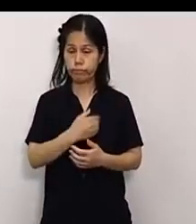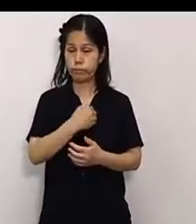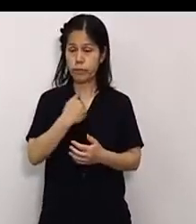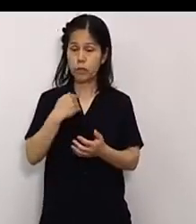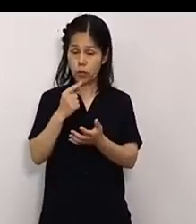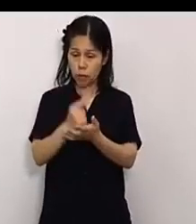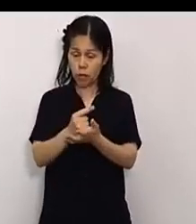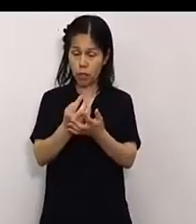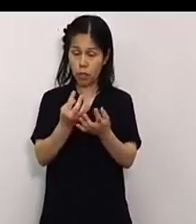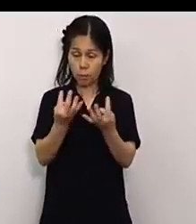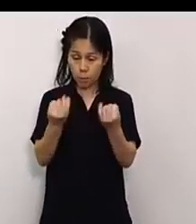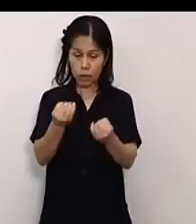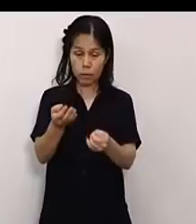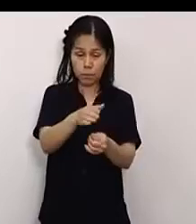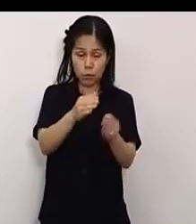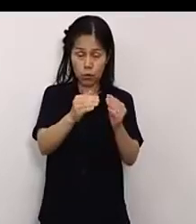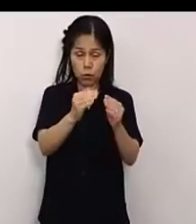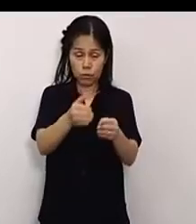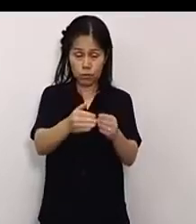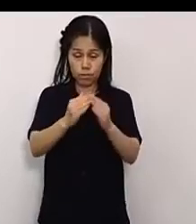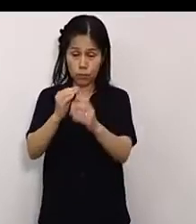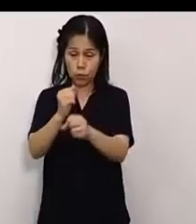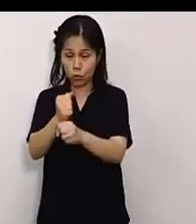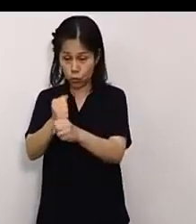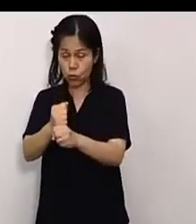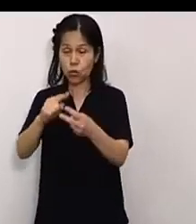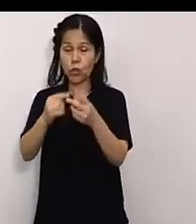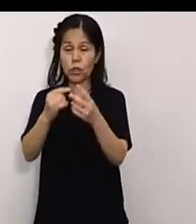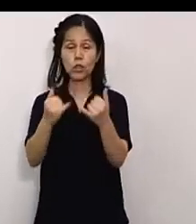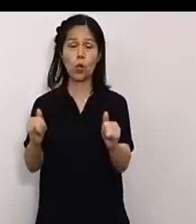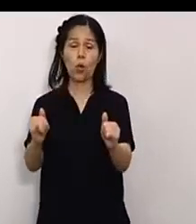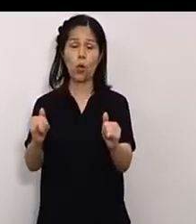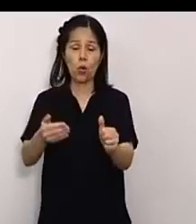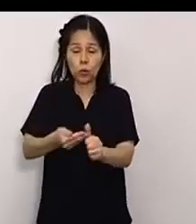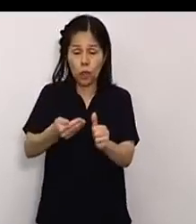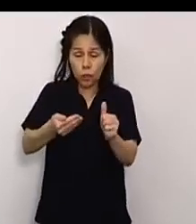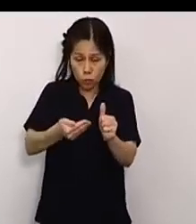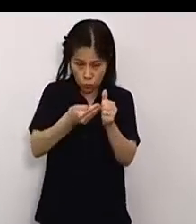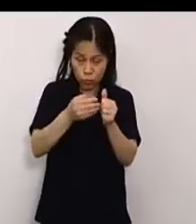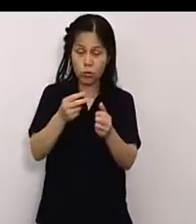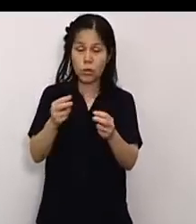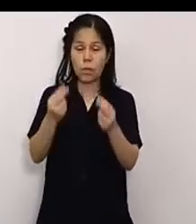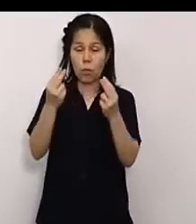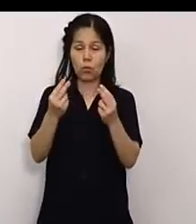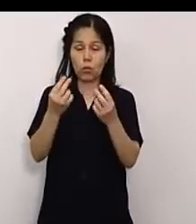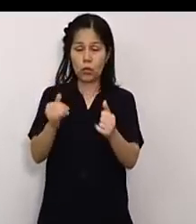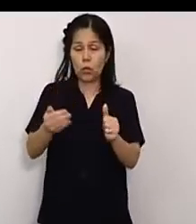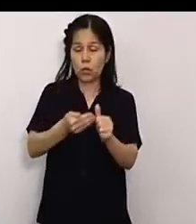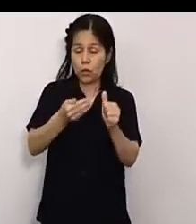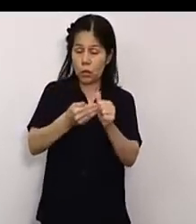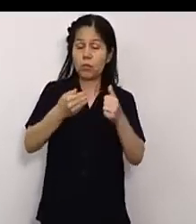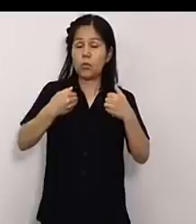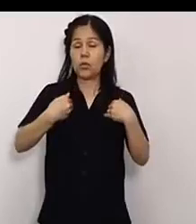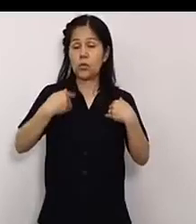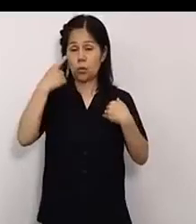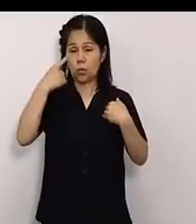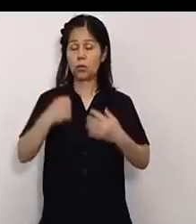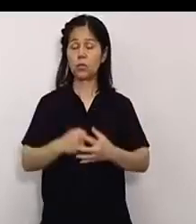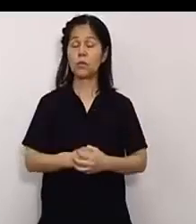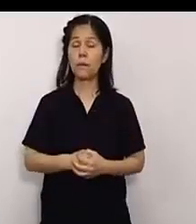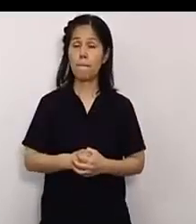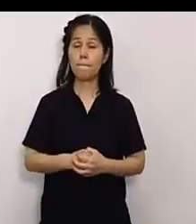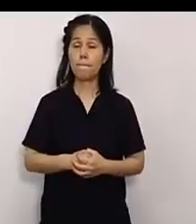できるだけ多く作るということと専門家を育てるっていうこともすごく重要じゃないかなというふうに思っています。それ